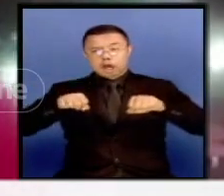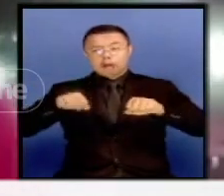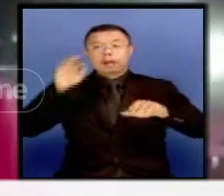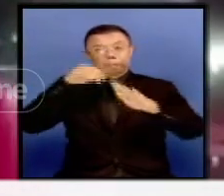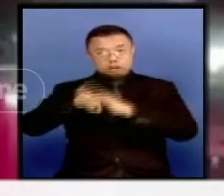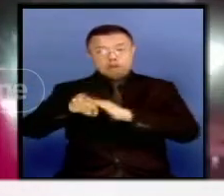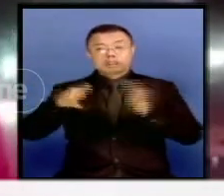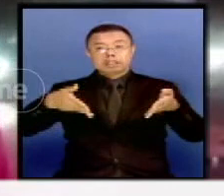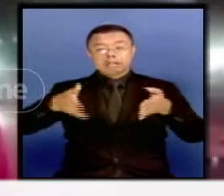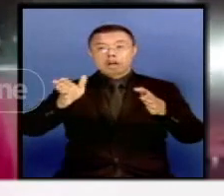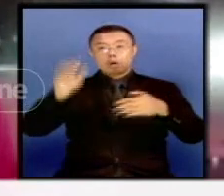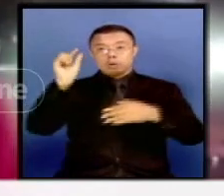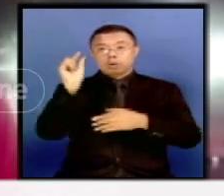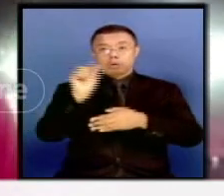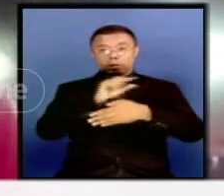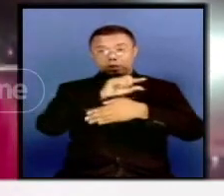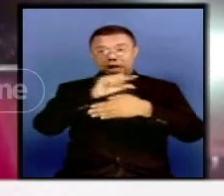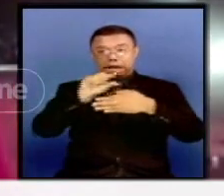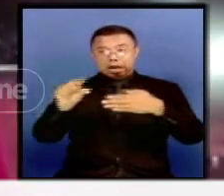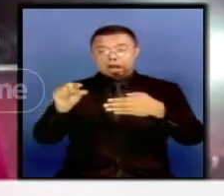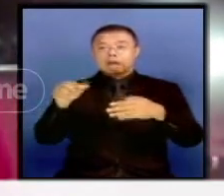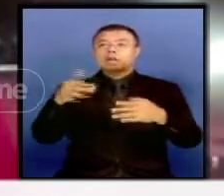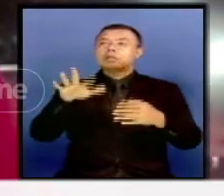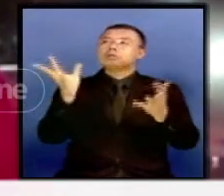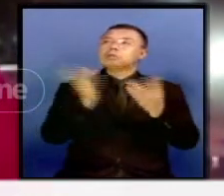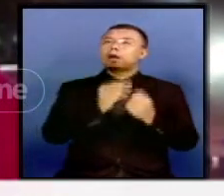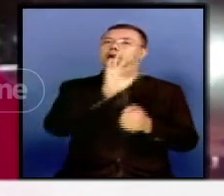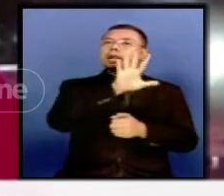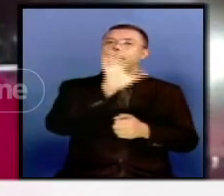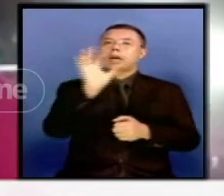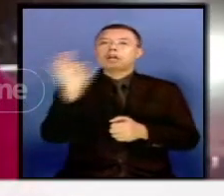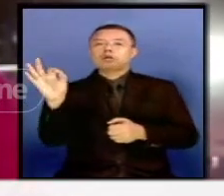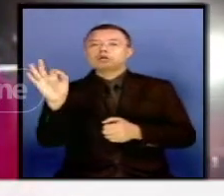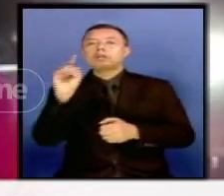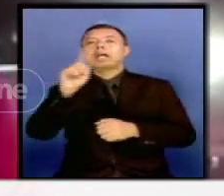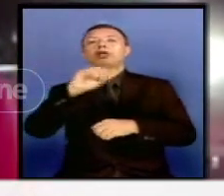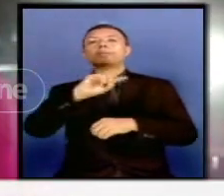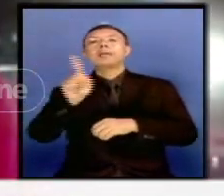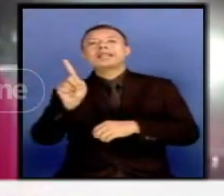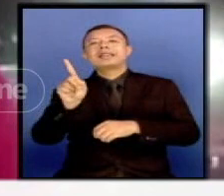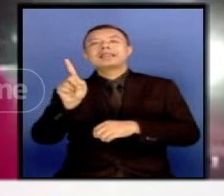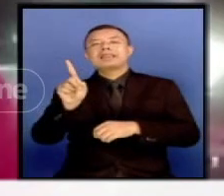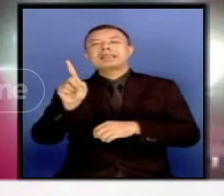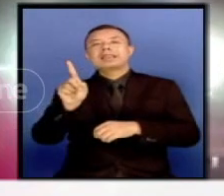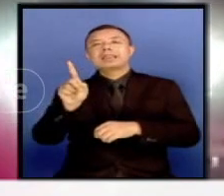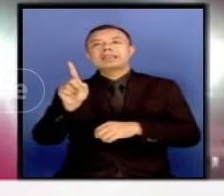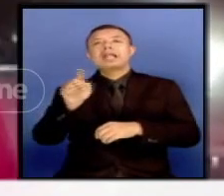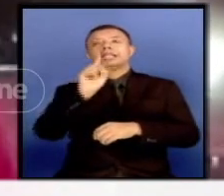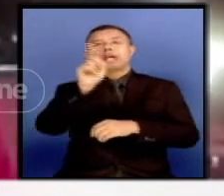melintas di jalur Pantura sendiri sekitar 500 kendaraan per menit yang melintas di jalur